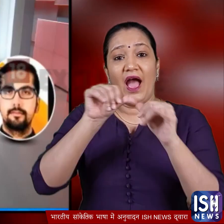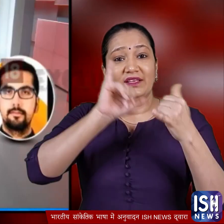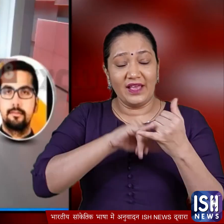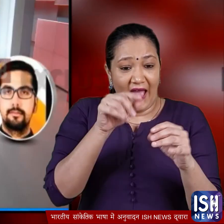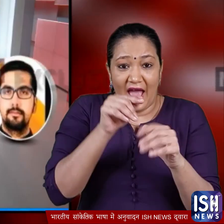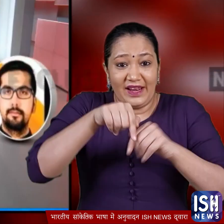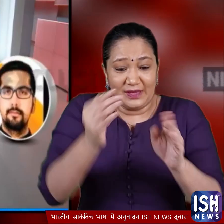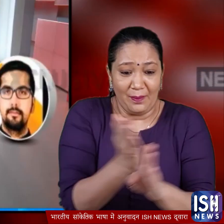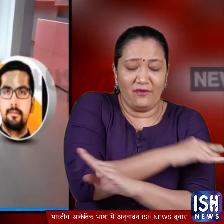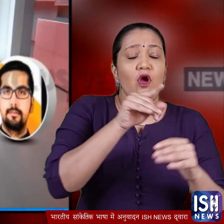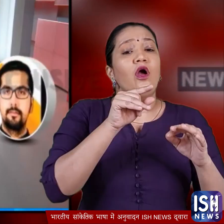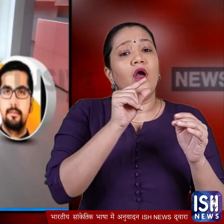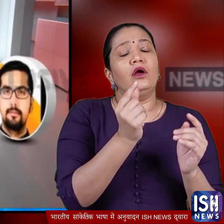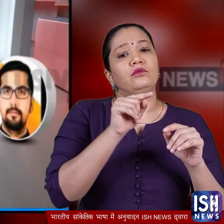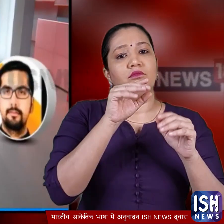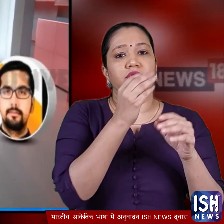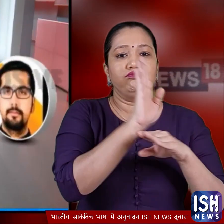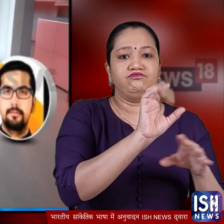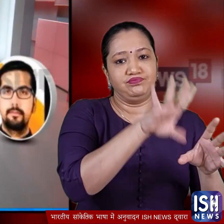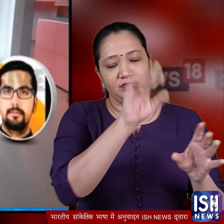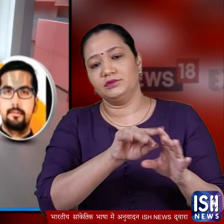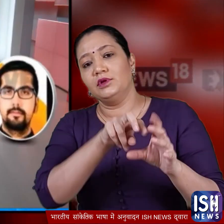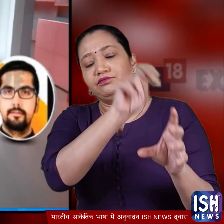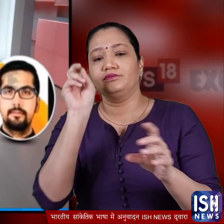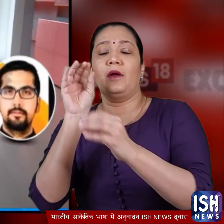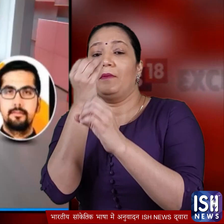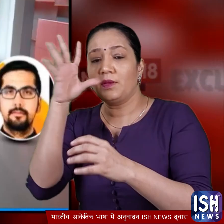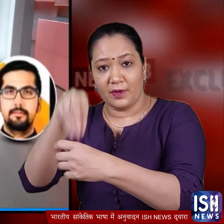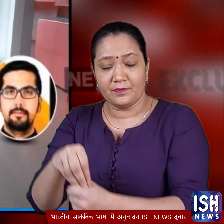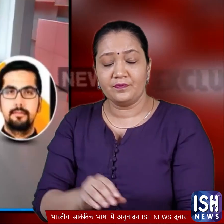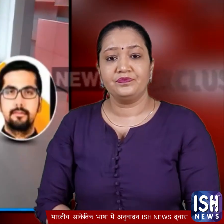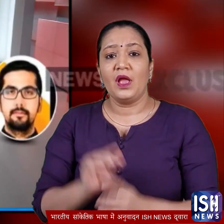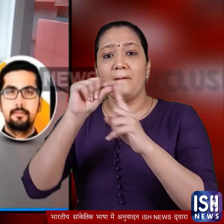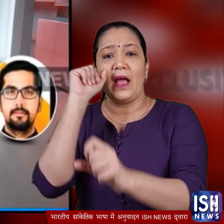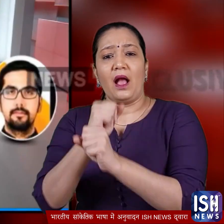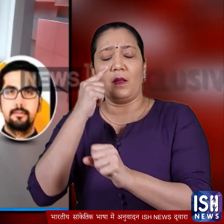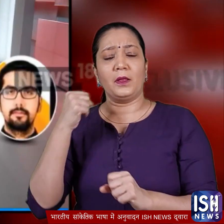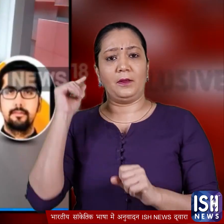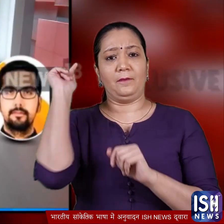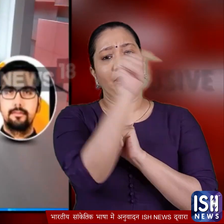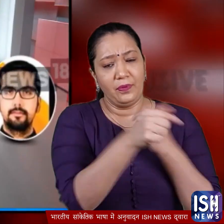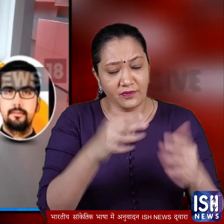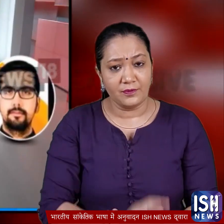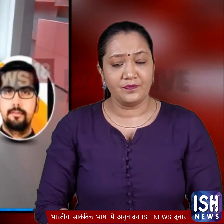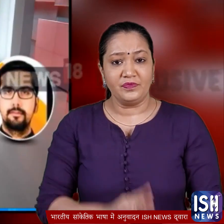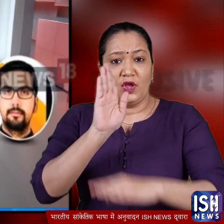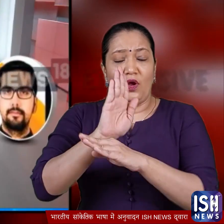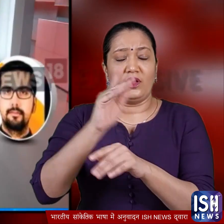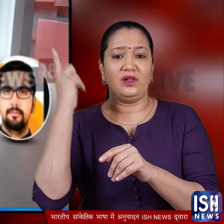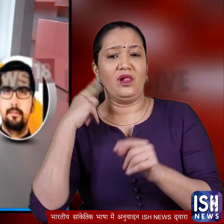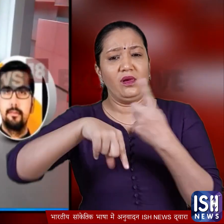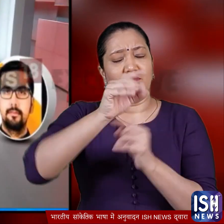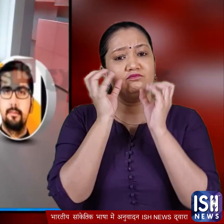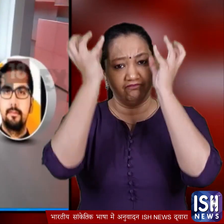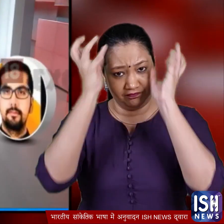पत्नी अदिति सिंह कांग्रेस छोड़ बीजेपी में शामिल हो गई और फिर बीजेपी से जुड़ते ही उन्होंने प्रियंका गांधी पर हमले तेज कर दिए, जिससे कांग्रेस पार्टी के